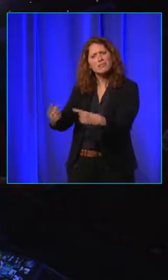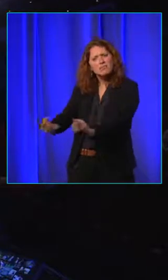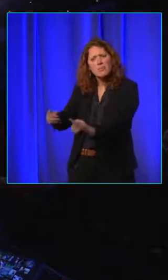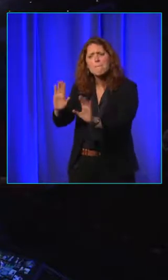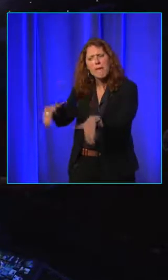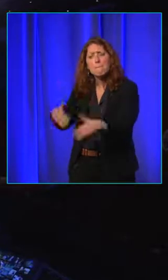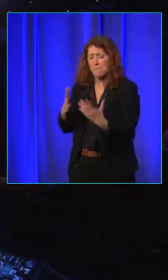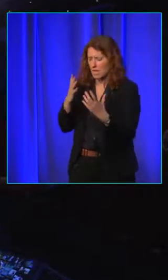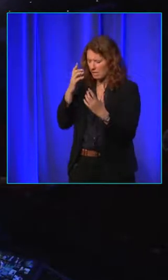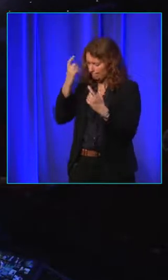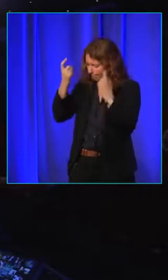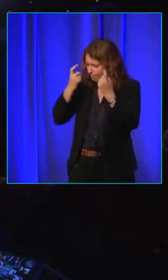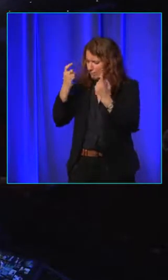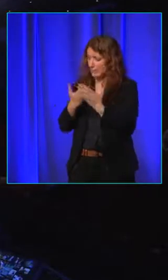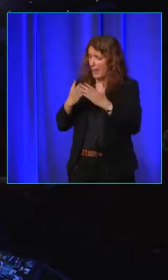bouger